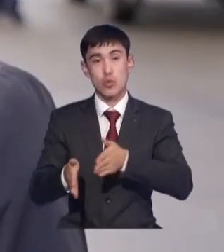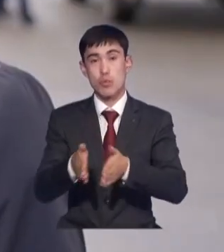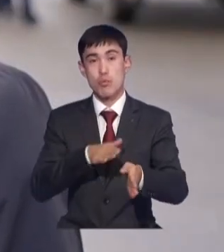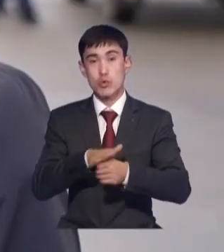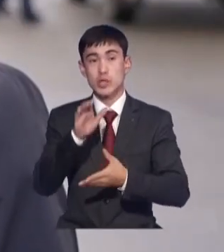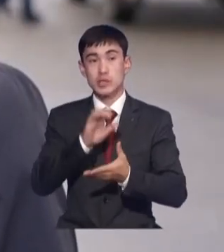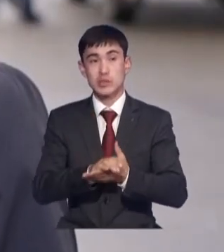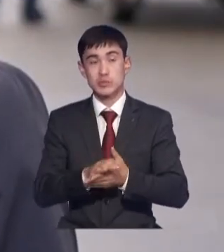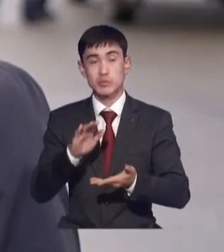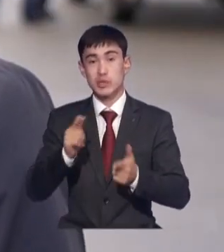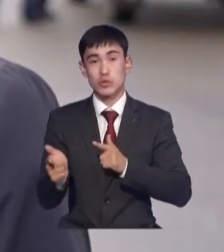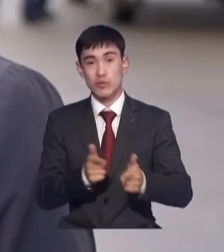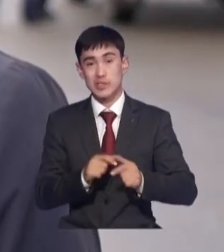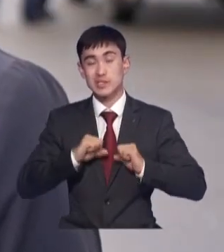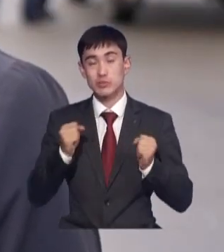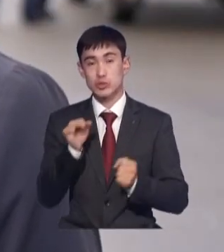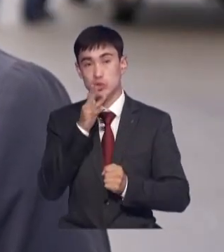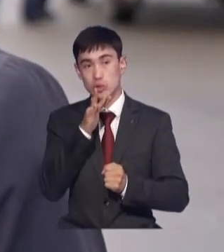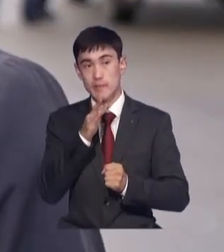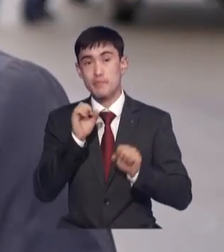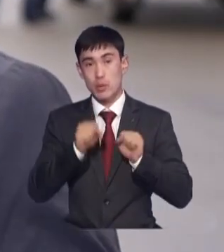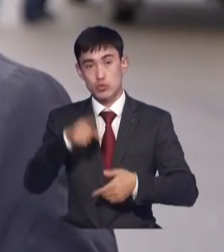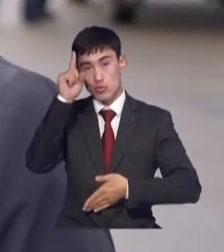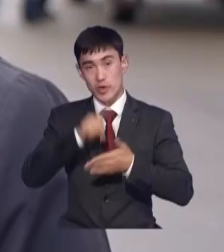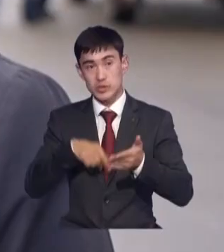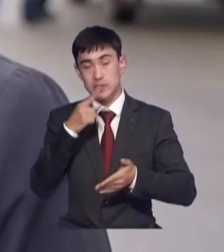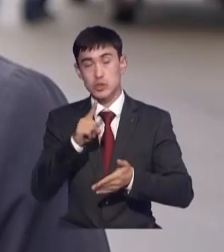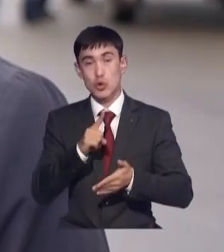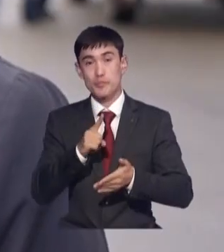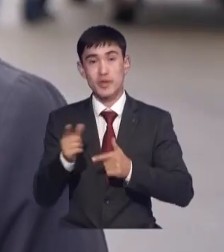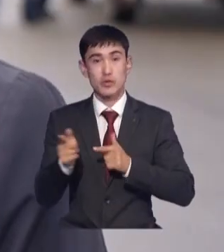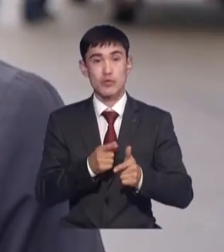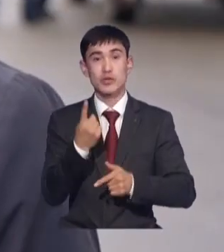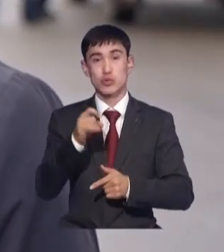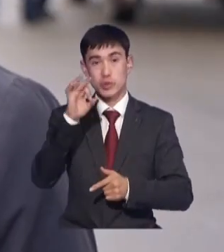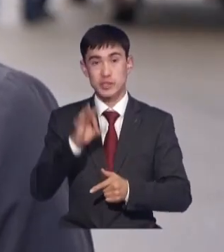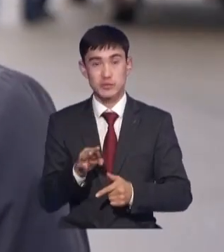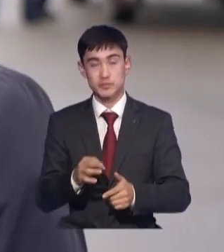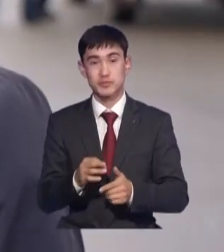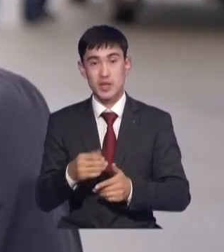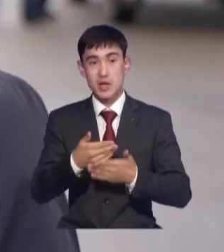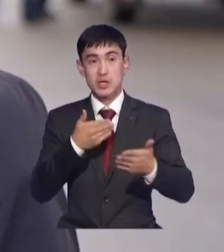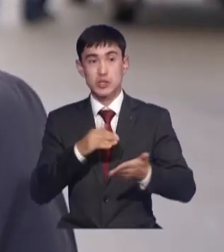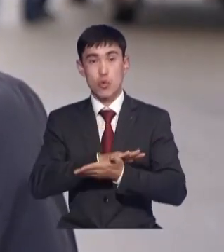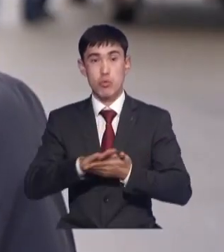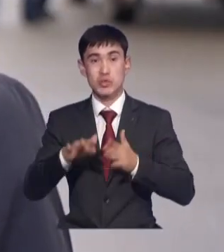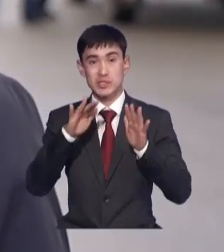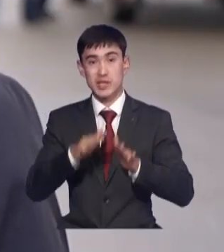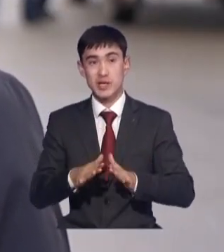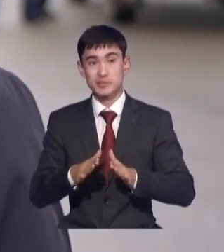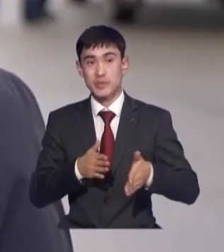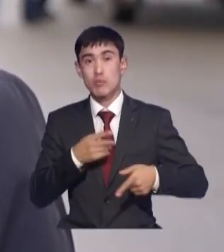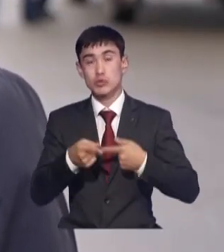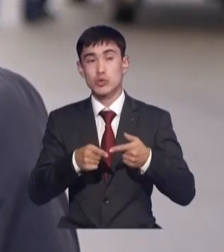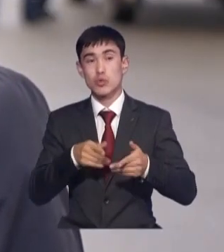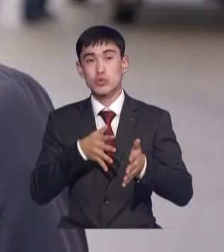полностью ознакомились с их подготовкой к зимнему сезону и можем с уверенностью сказать, что они готовы на все 100%. Раньше на уборку снега с дорог после